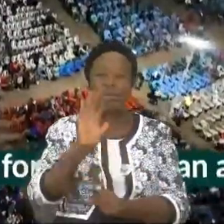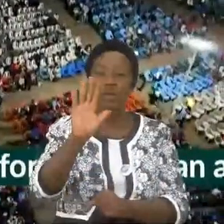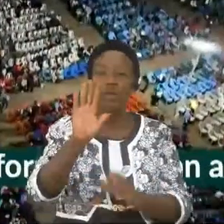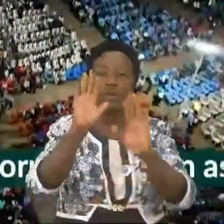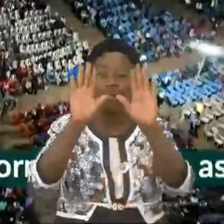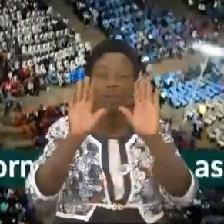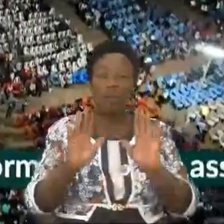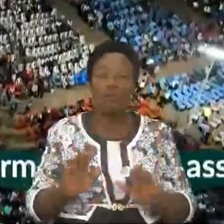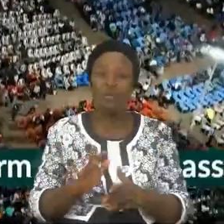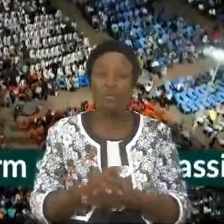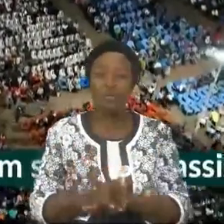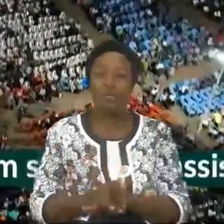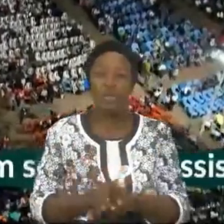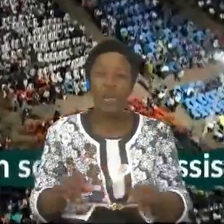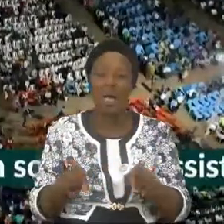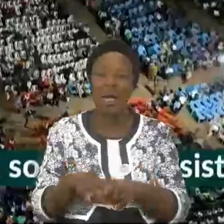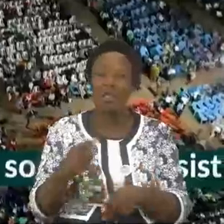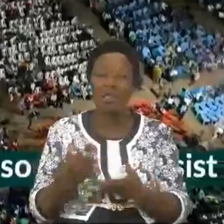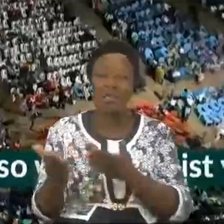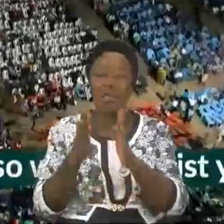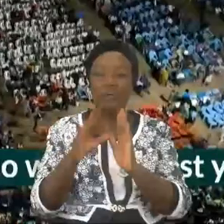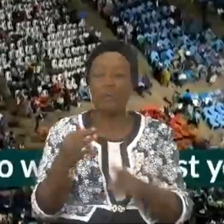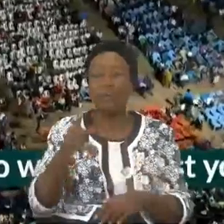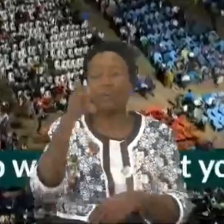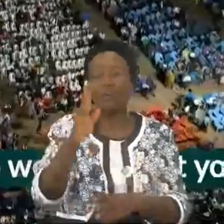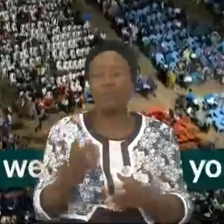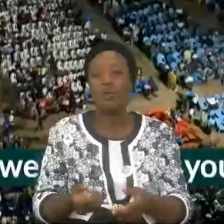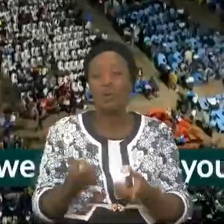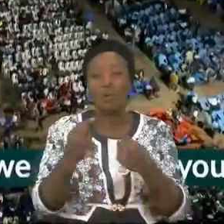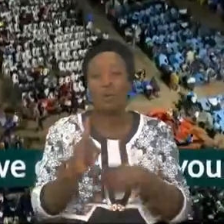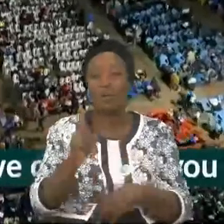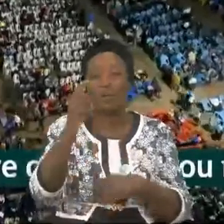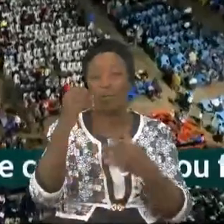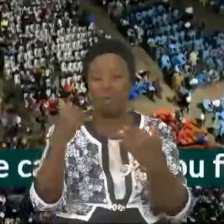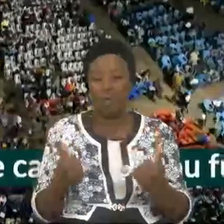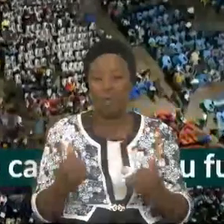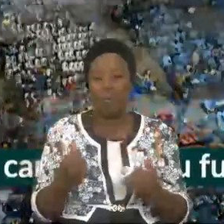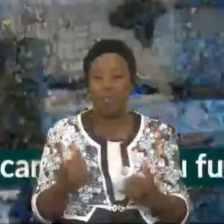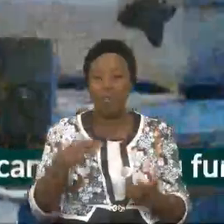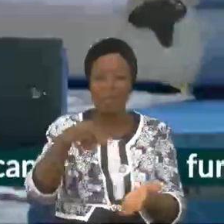Ton miracle, comme le serviteur de Dieu vient.